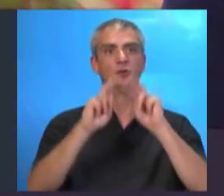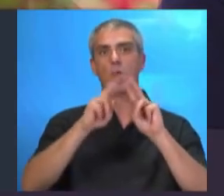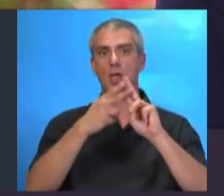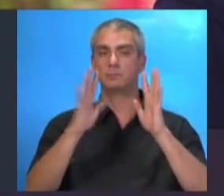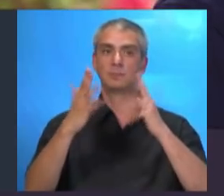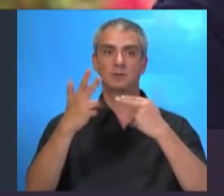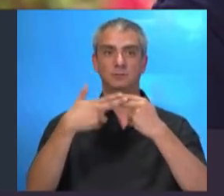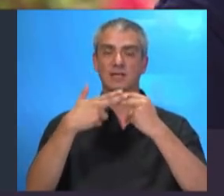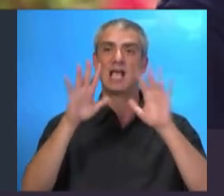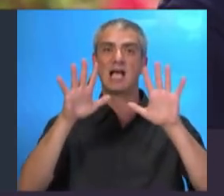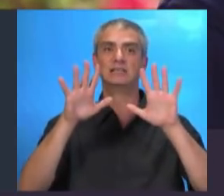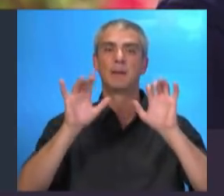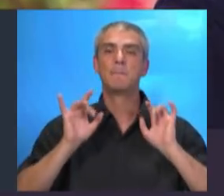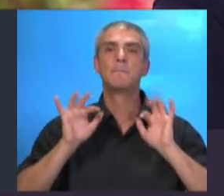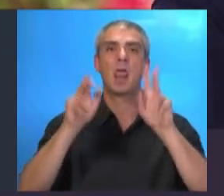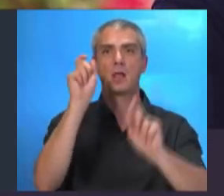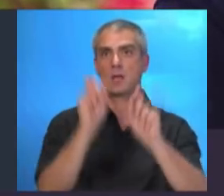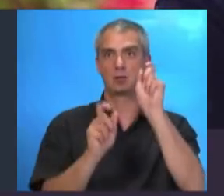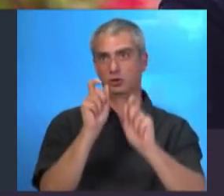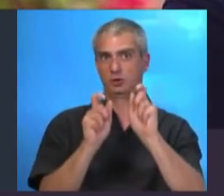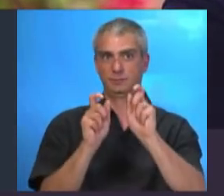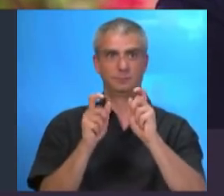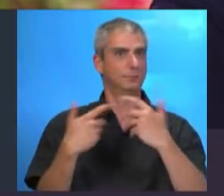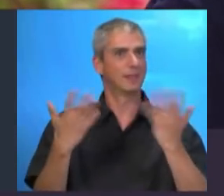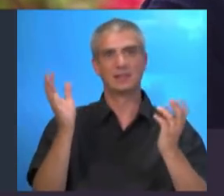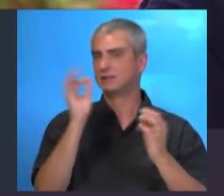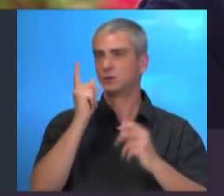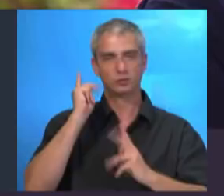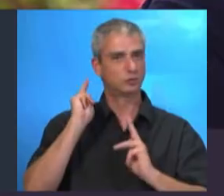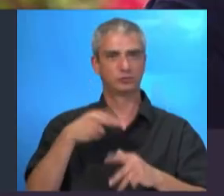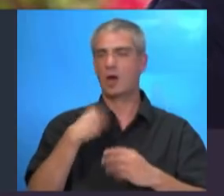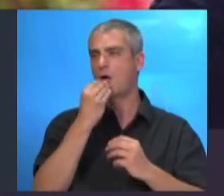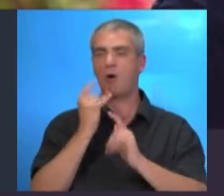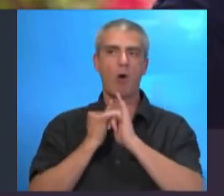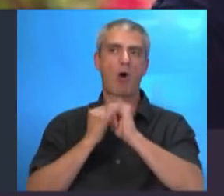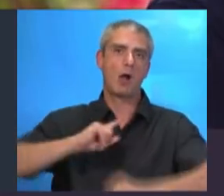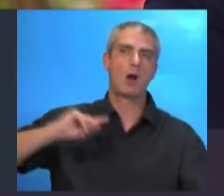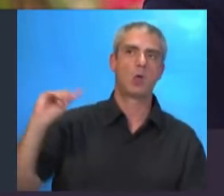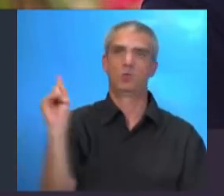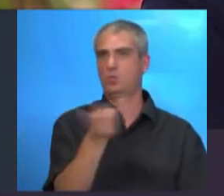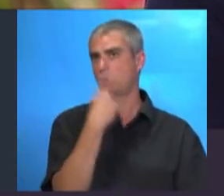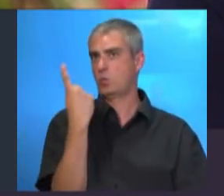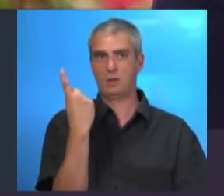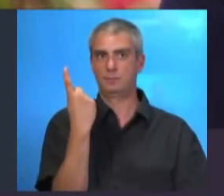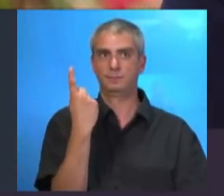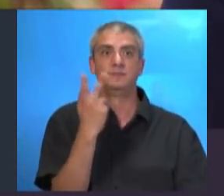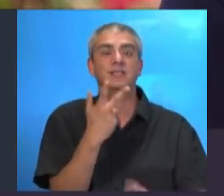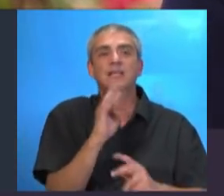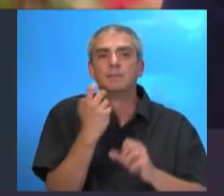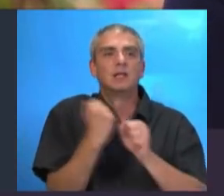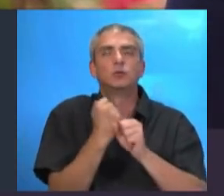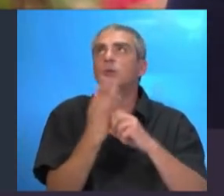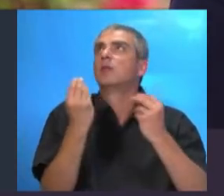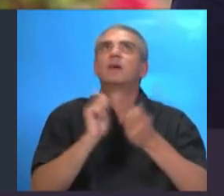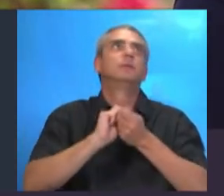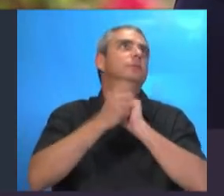עומדת להיות סביב 10 מיליארד אנשים. אין סיכוי שניתן יהיה להכיל את כולם, אלא אם כן יעשו